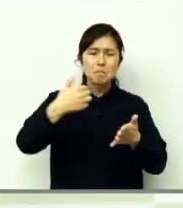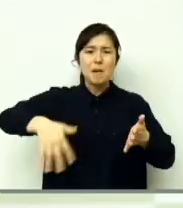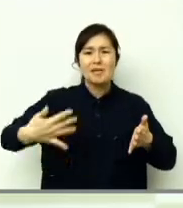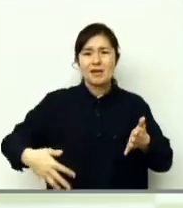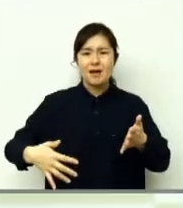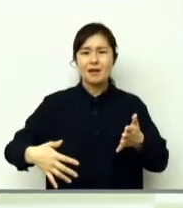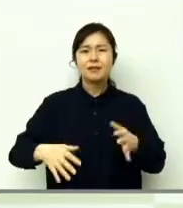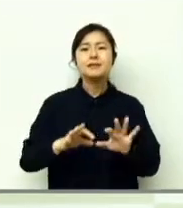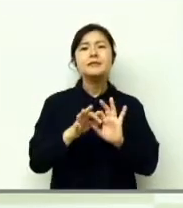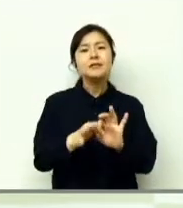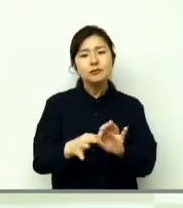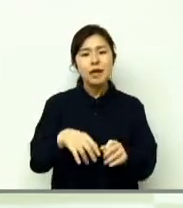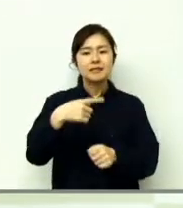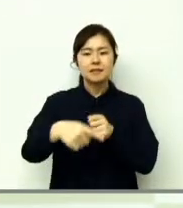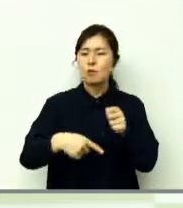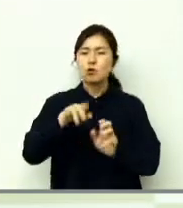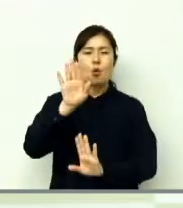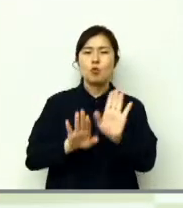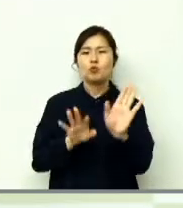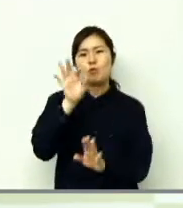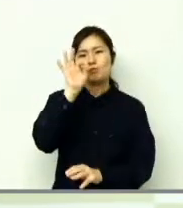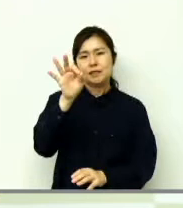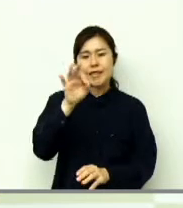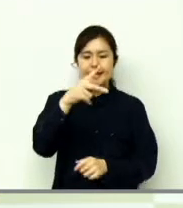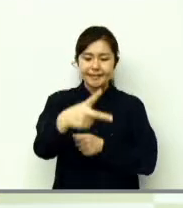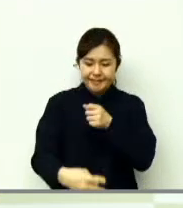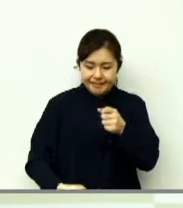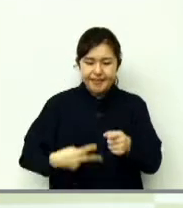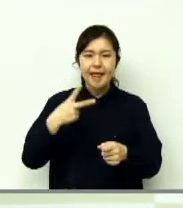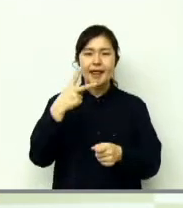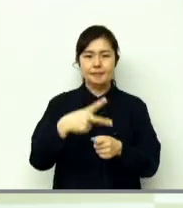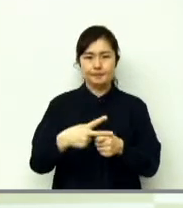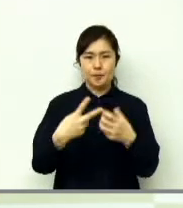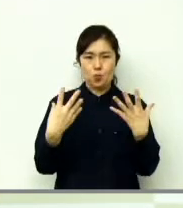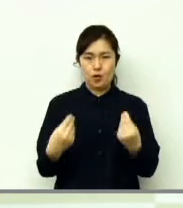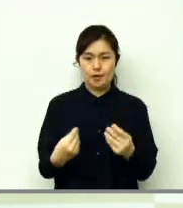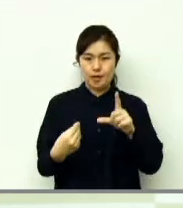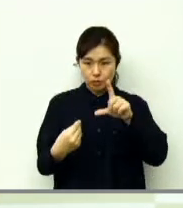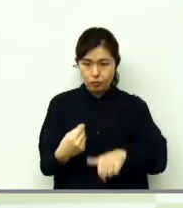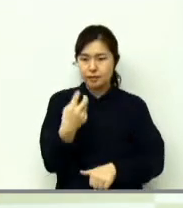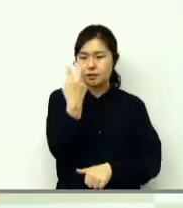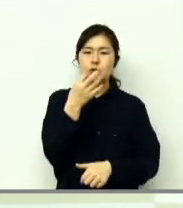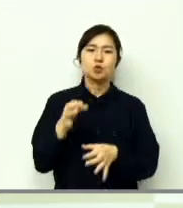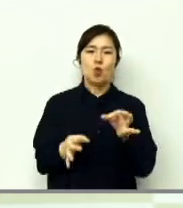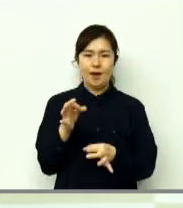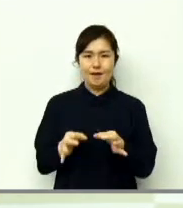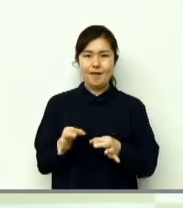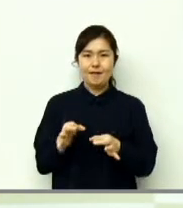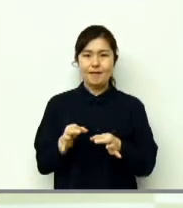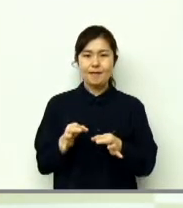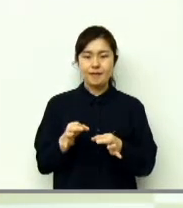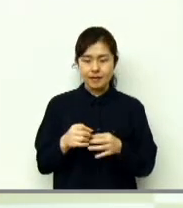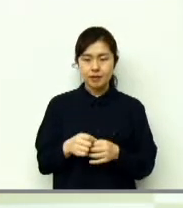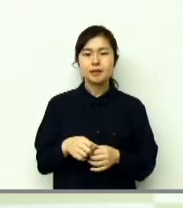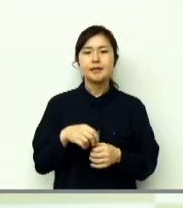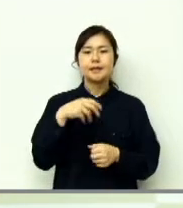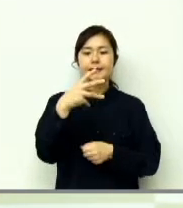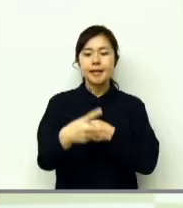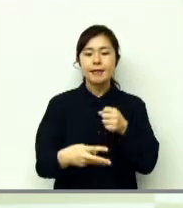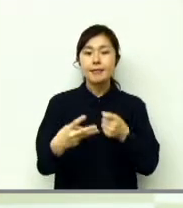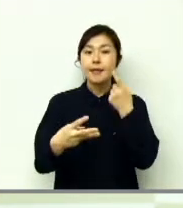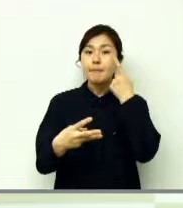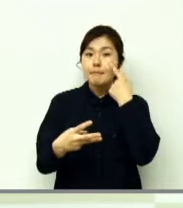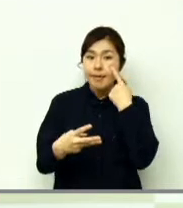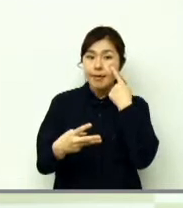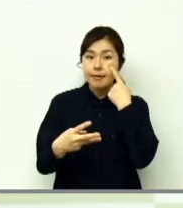になりますので、中間年の2年、それから、まあ、3年目の後半、中盤から後半